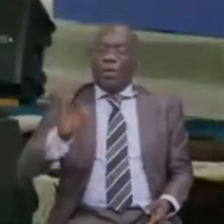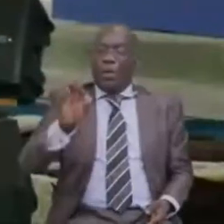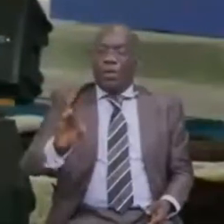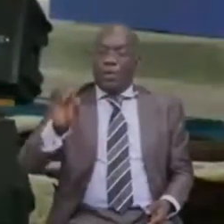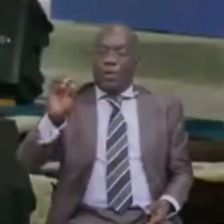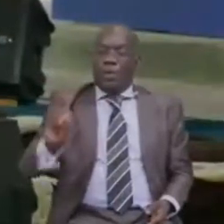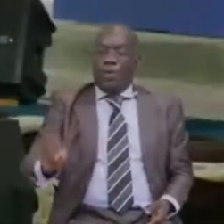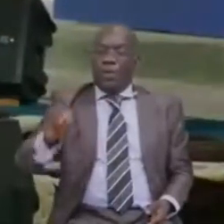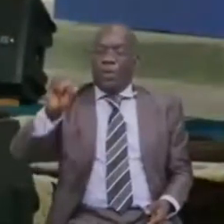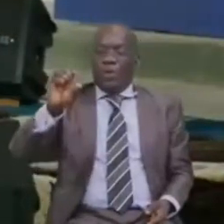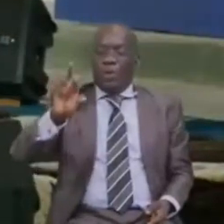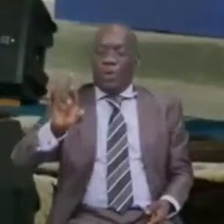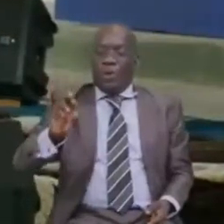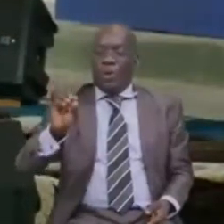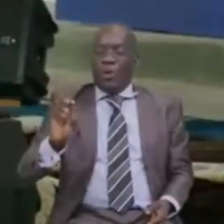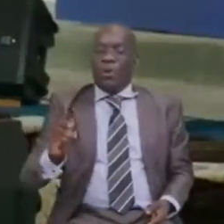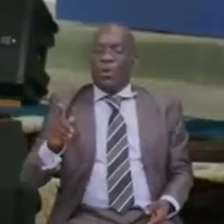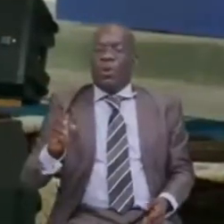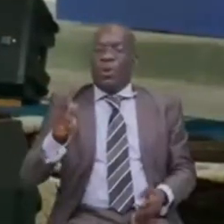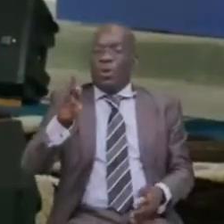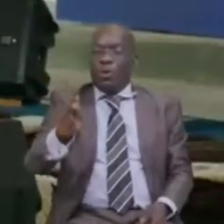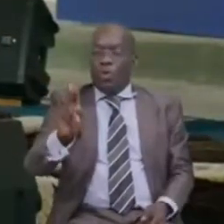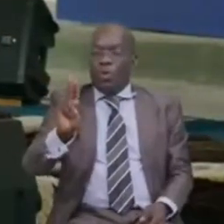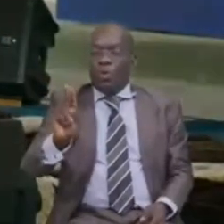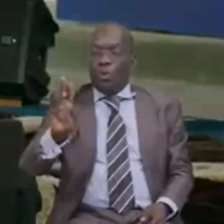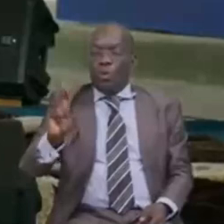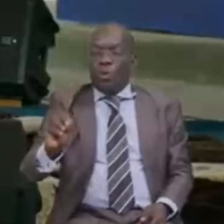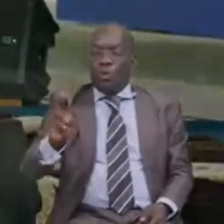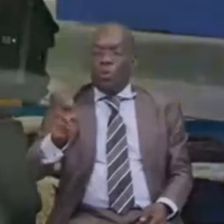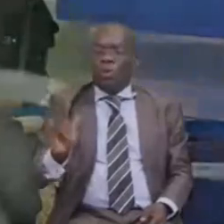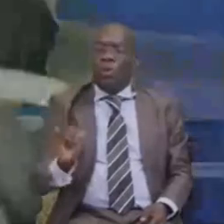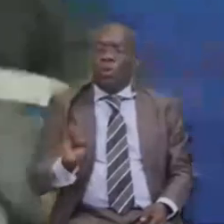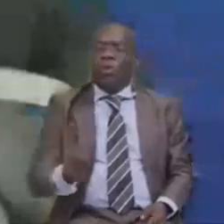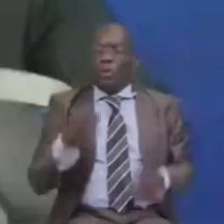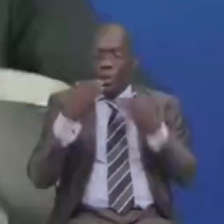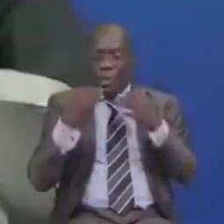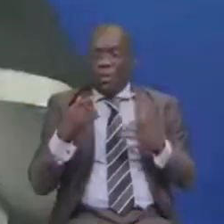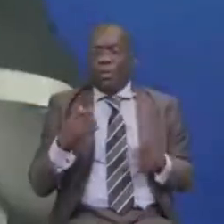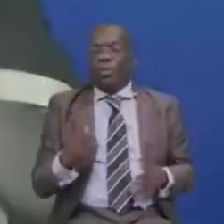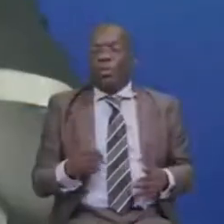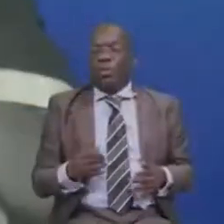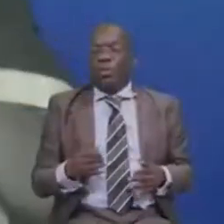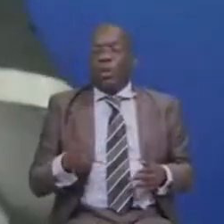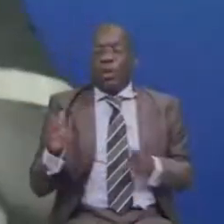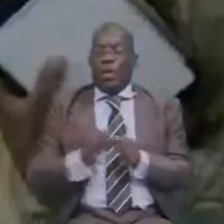Grande ovation. Soyez les bienvenus, pasteur. Merci, que Dieu vous bénisse. Bonjour à